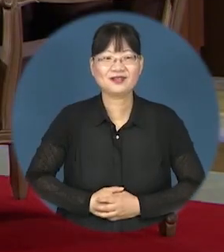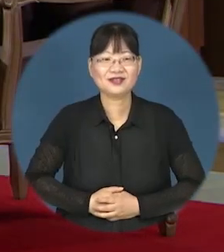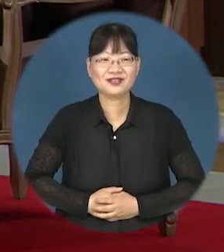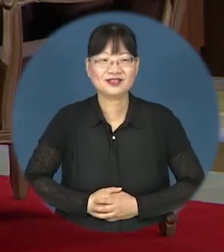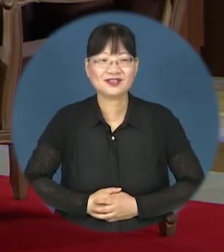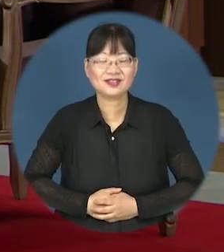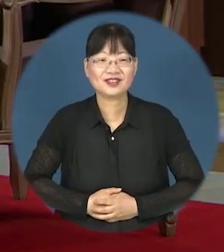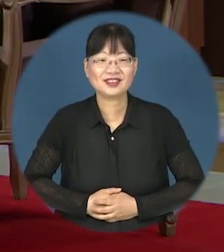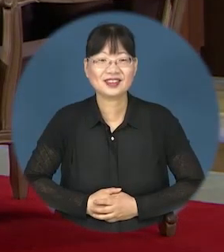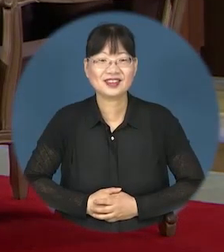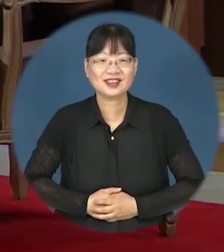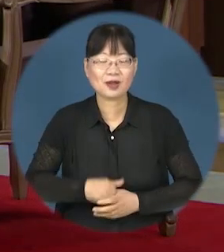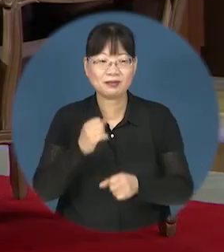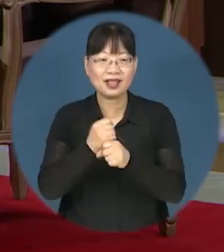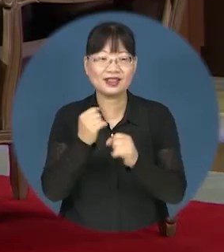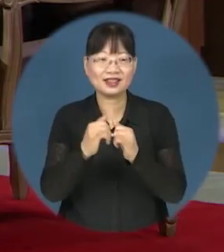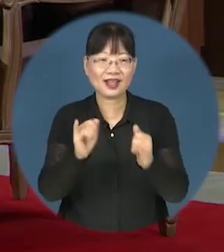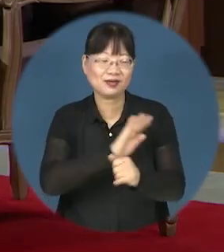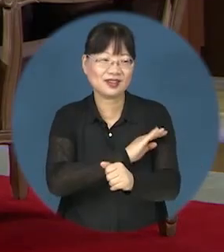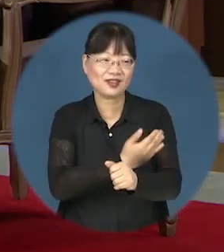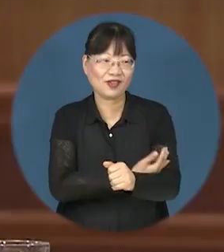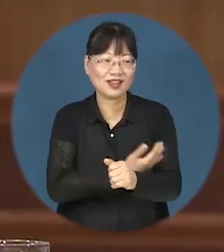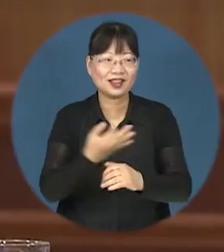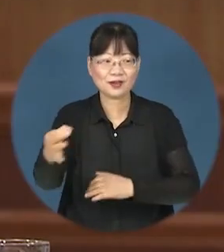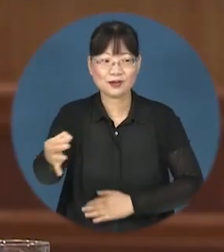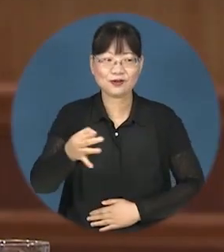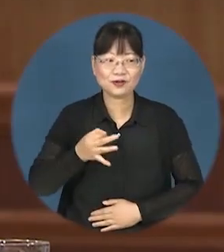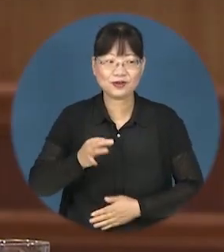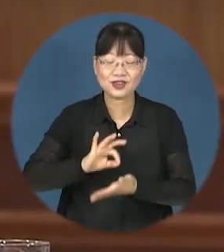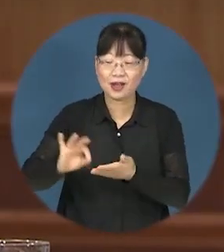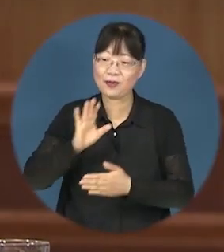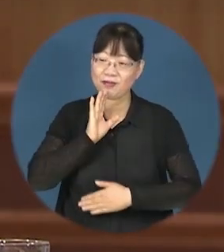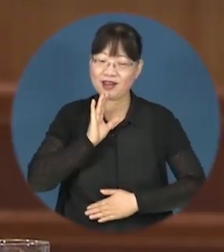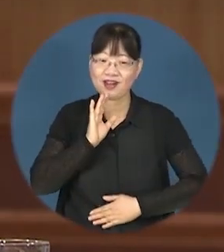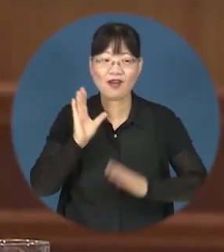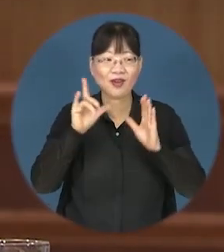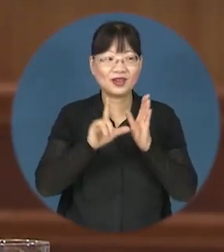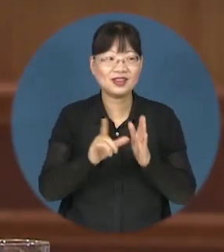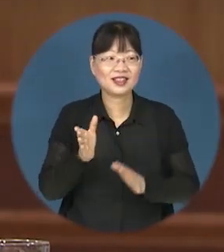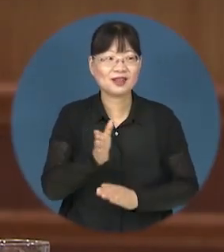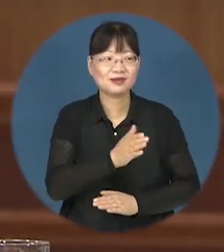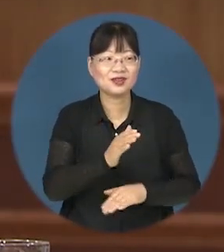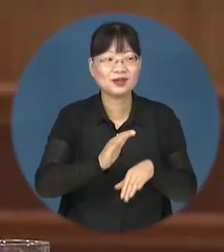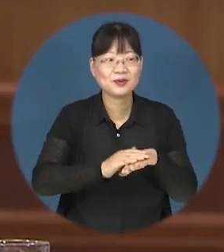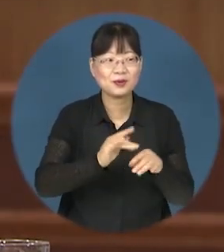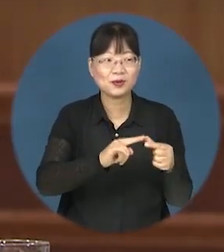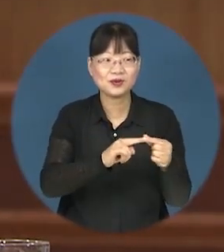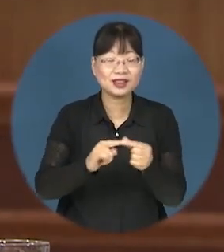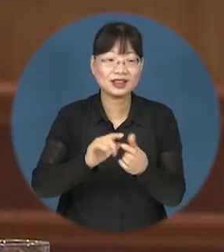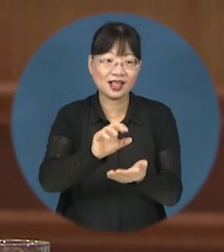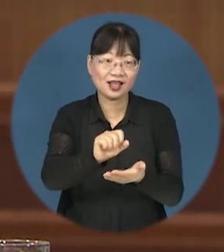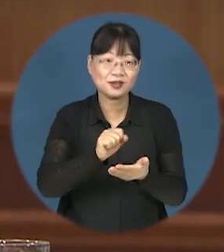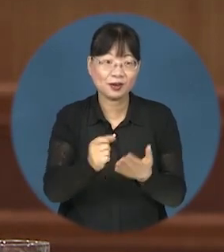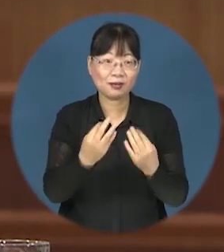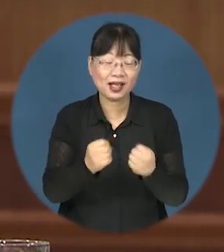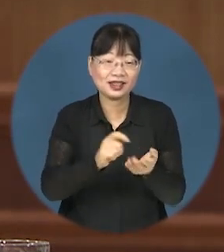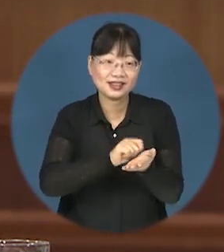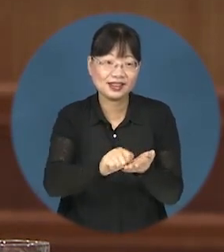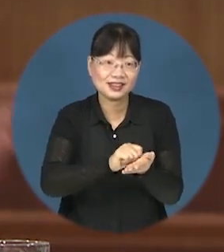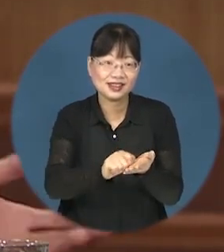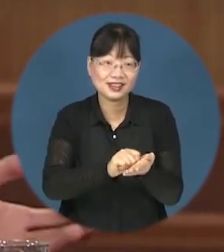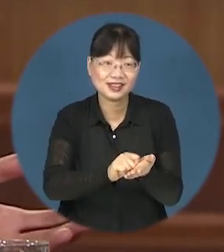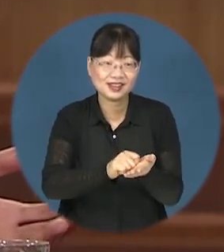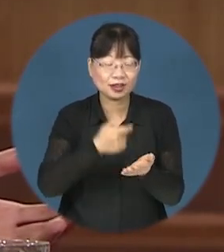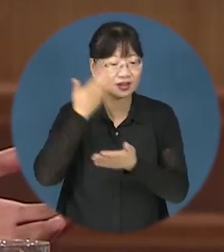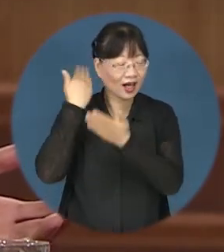저작권료를 내고 써야 되는 그런 그래 5 어려서부터 손글씨로 개 벌 뭐 뭐 많이 쓰고 하던